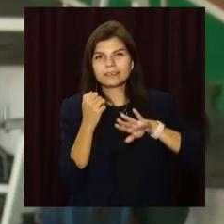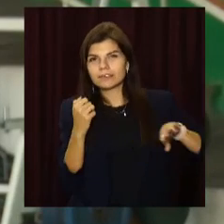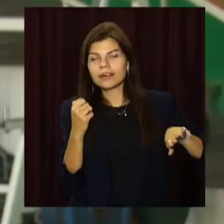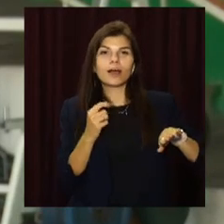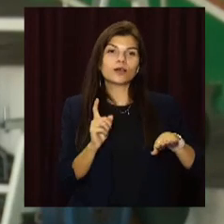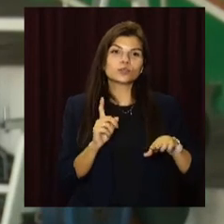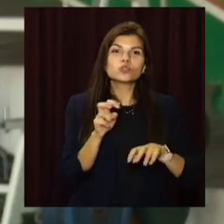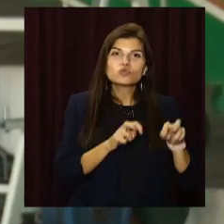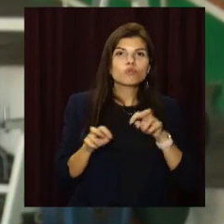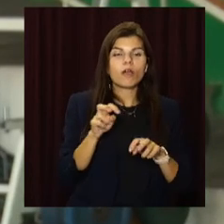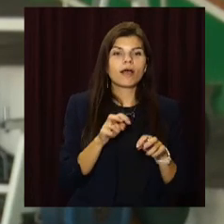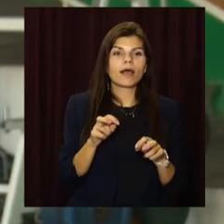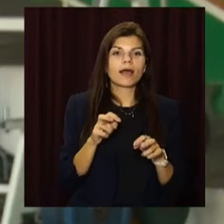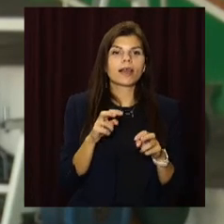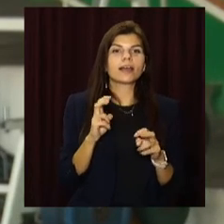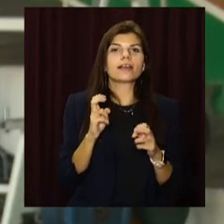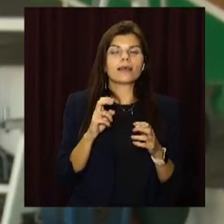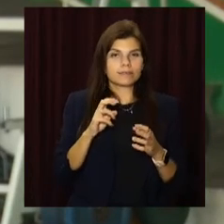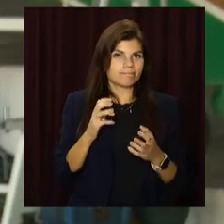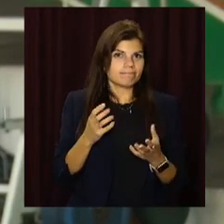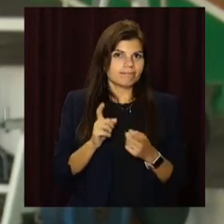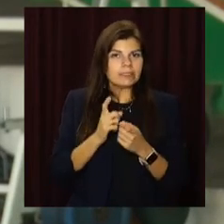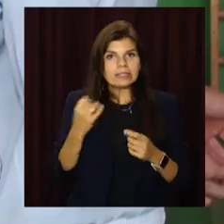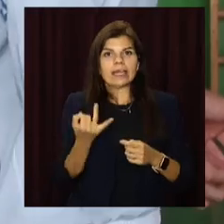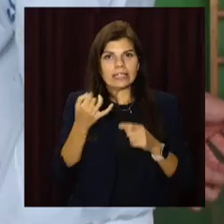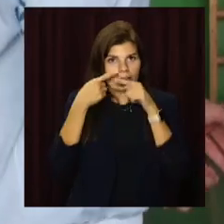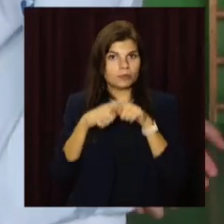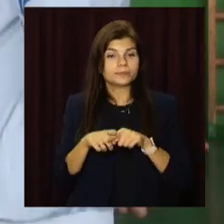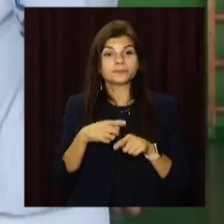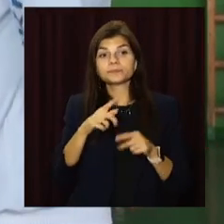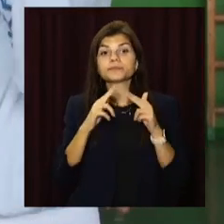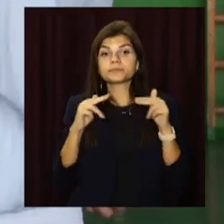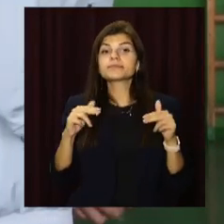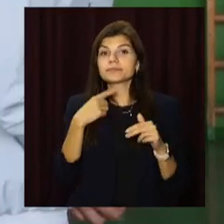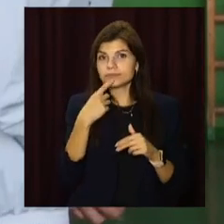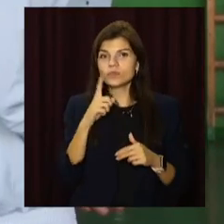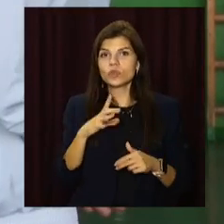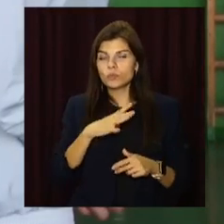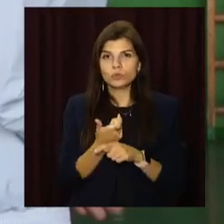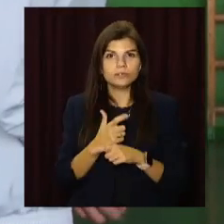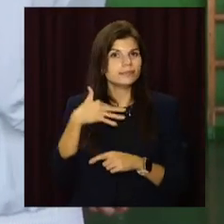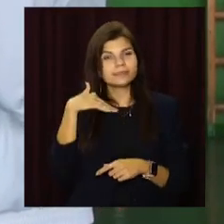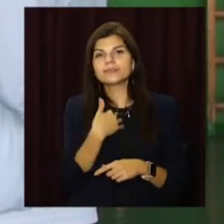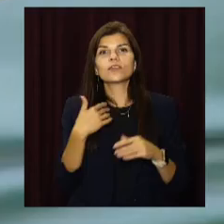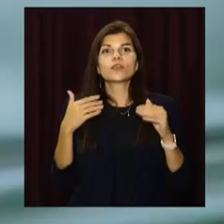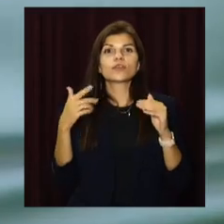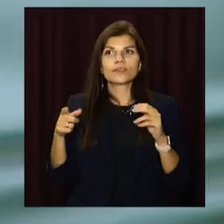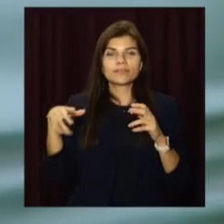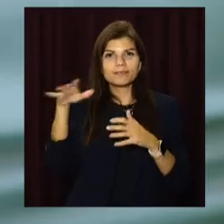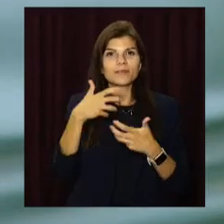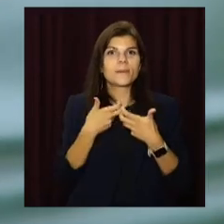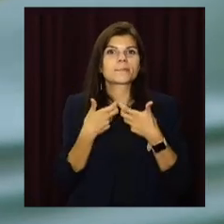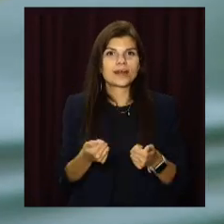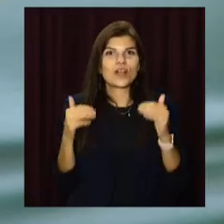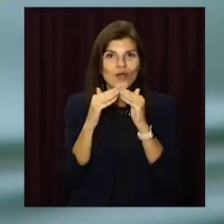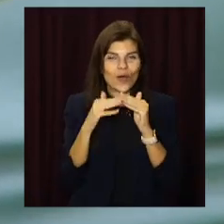тобто шукали такі оптимальні варіанти для тренувань. Дніпрянин зізнається, був вражений домашнім прийомом. Це